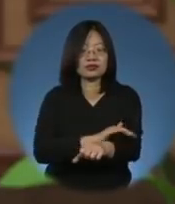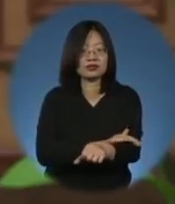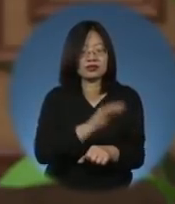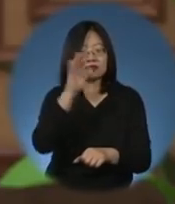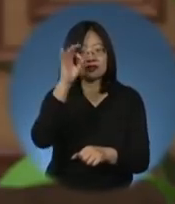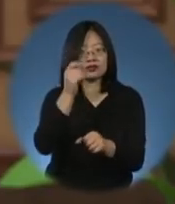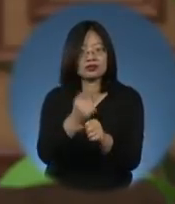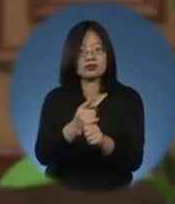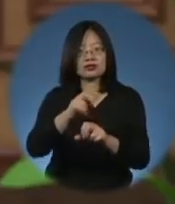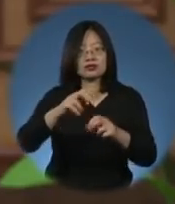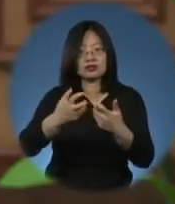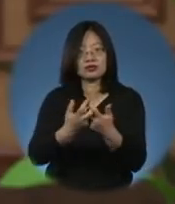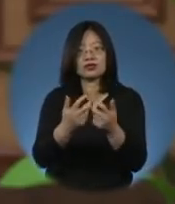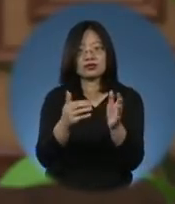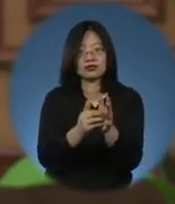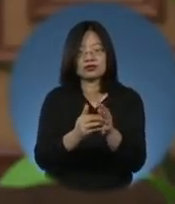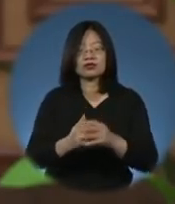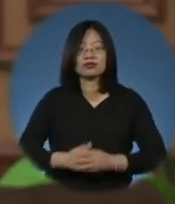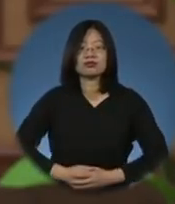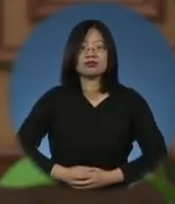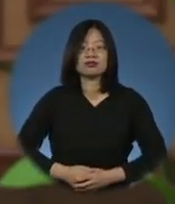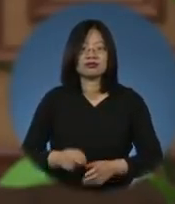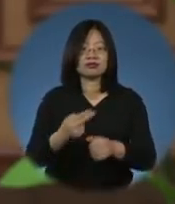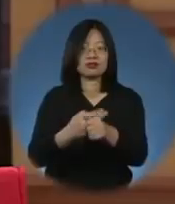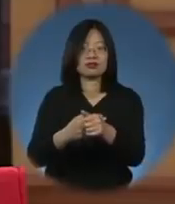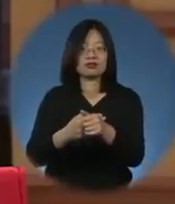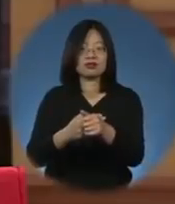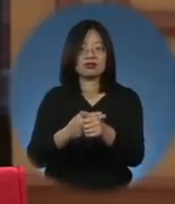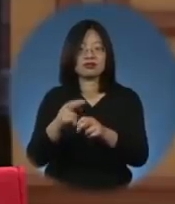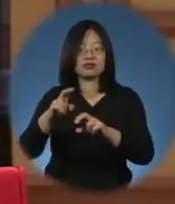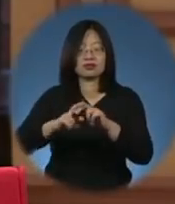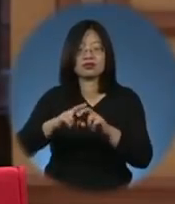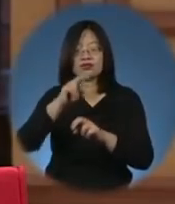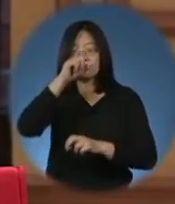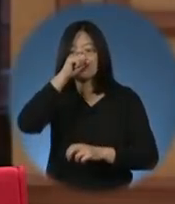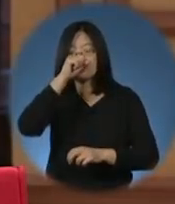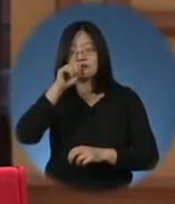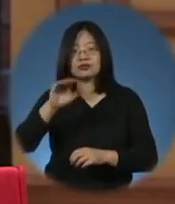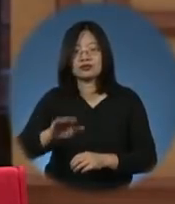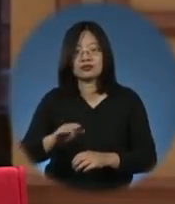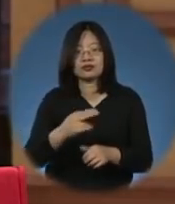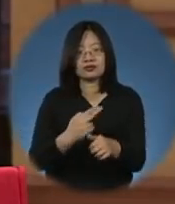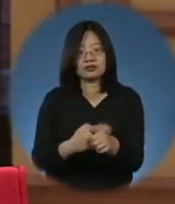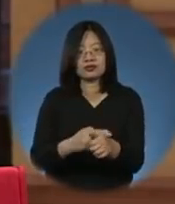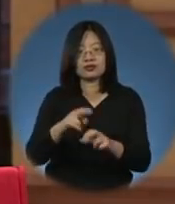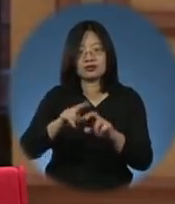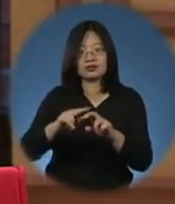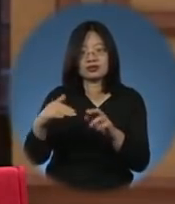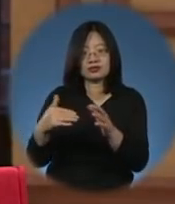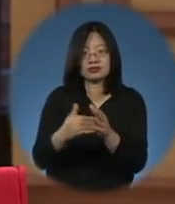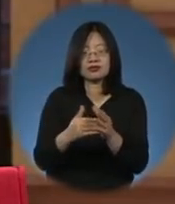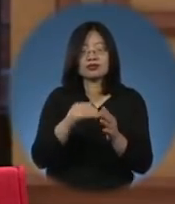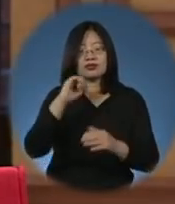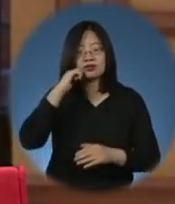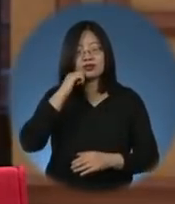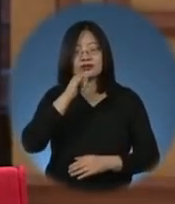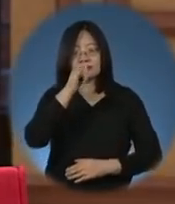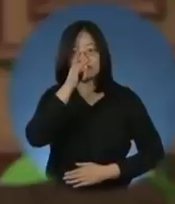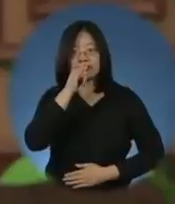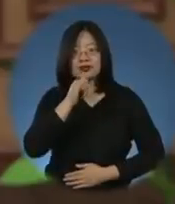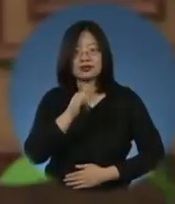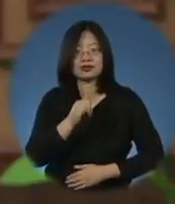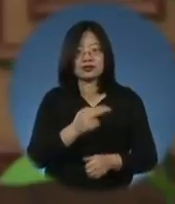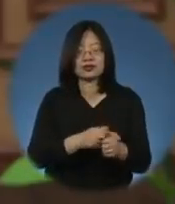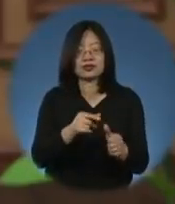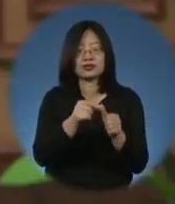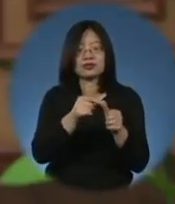네. 이미 꽉 찬 거 아닌가요? 맞습니다. 사실 교사가 되면은 좋습니다. 그런데 예. 교사가 되기까지가 굉장히 어려운데요. 요새 뭐